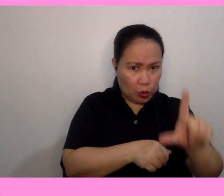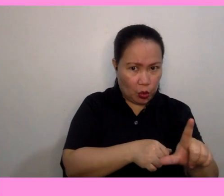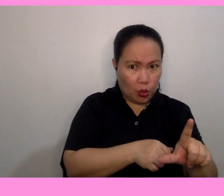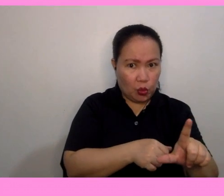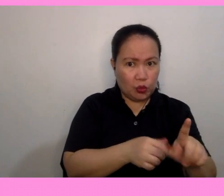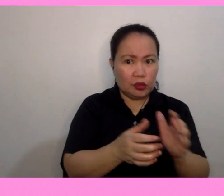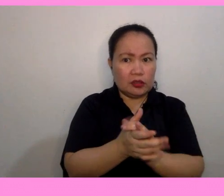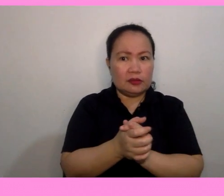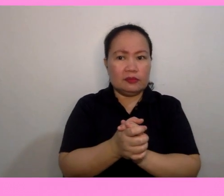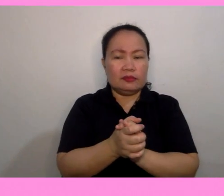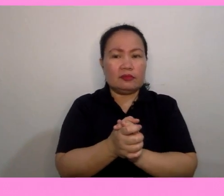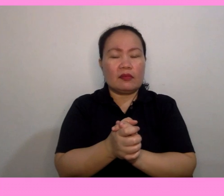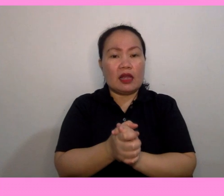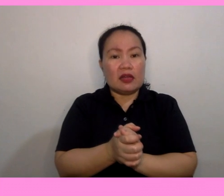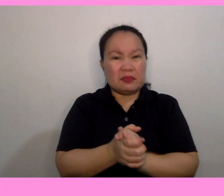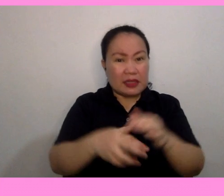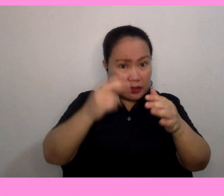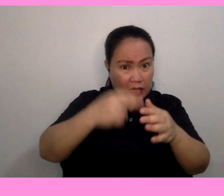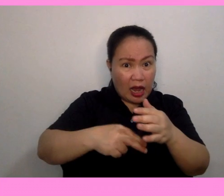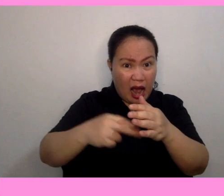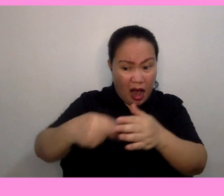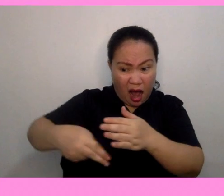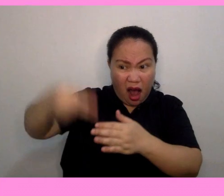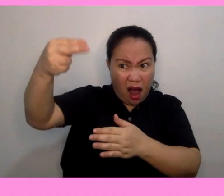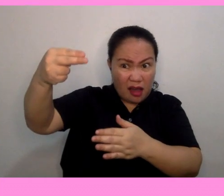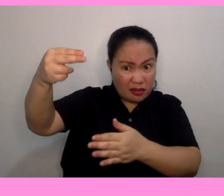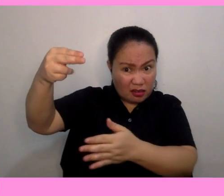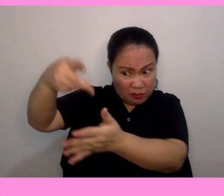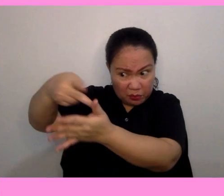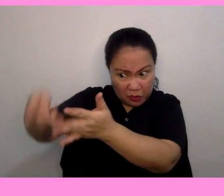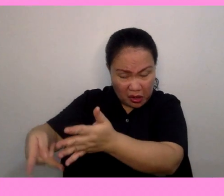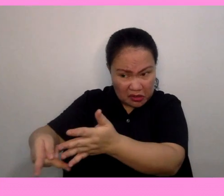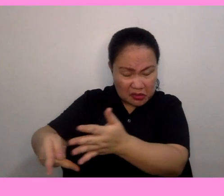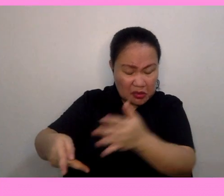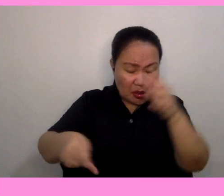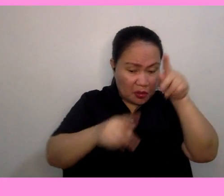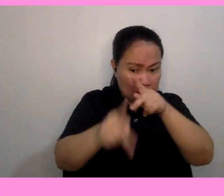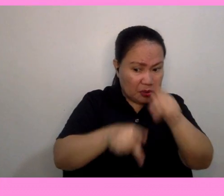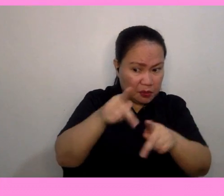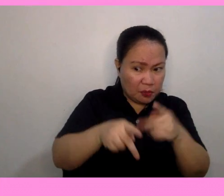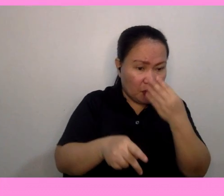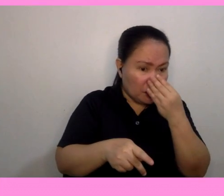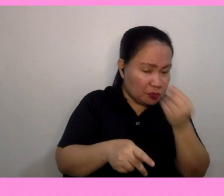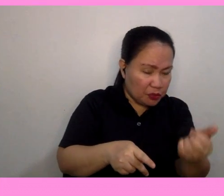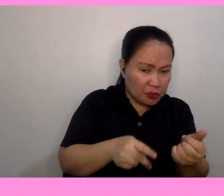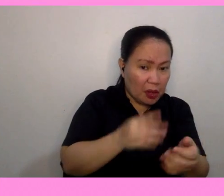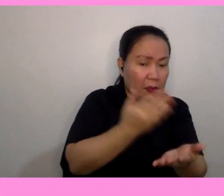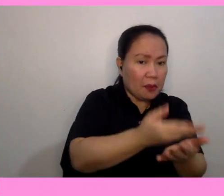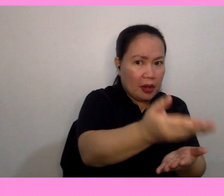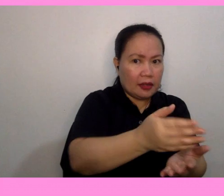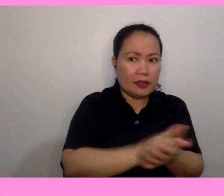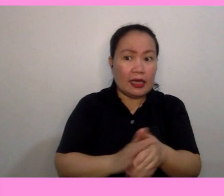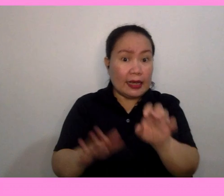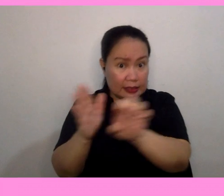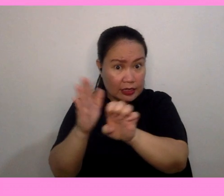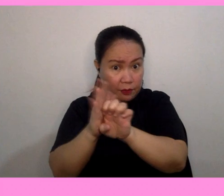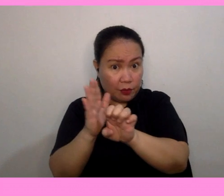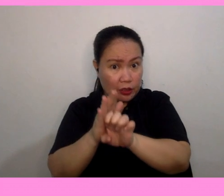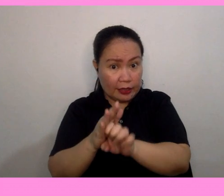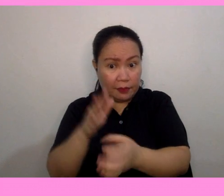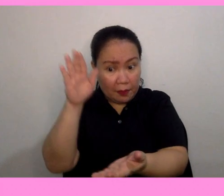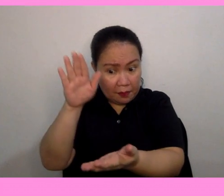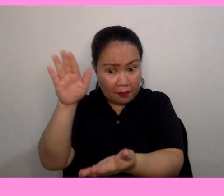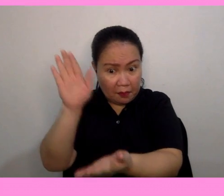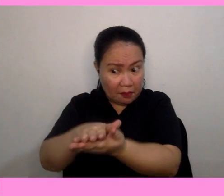ng produktong may mas mataas na presyo dahil maghahanap sila ng mas mura. Halimbawa, kung mahal ang